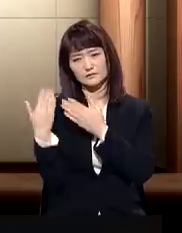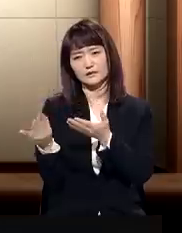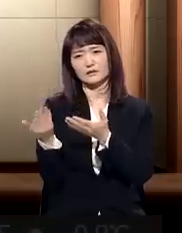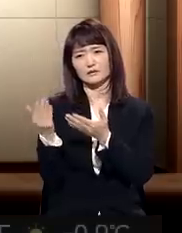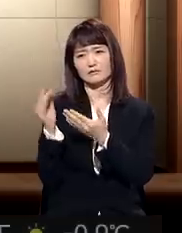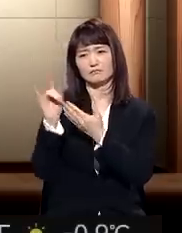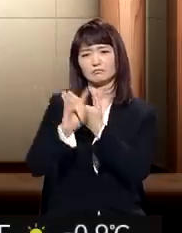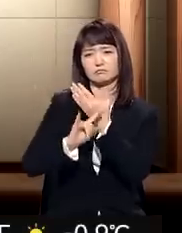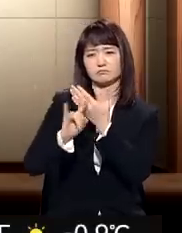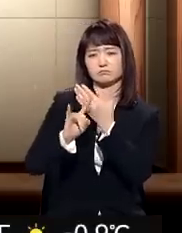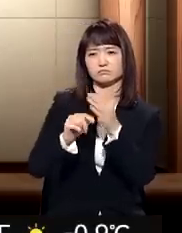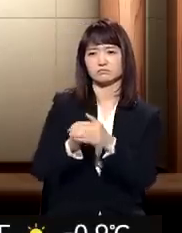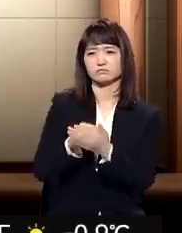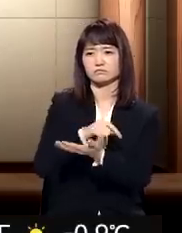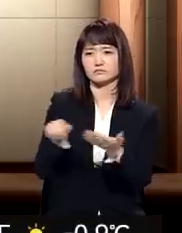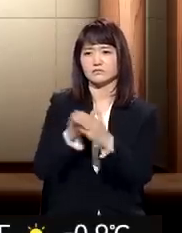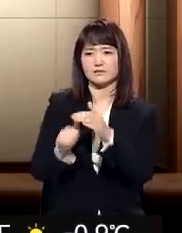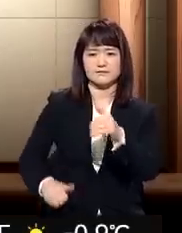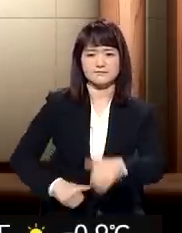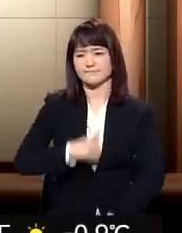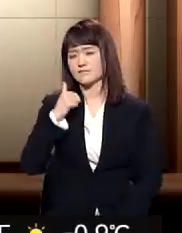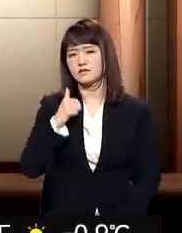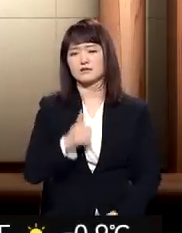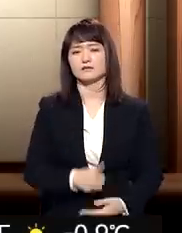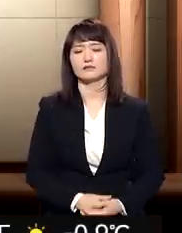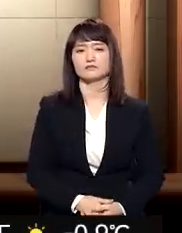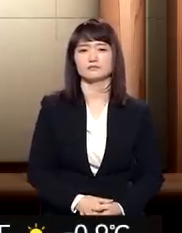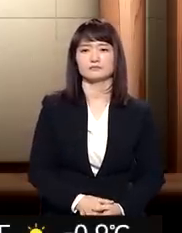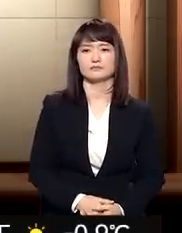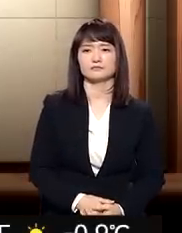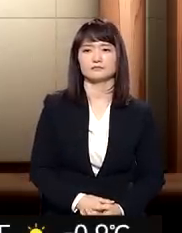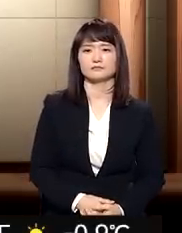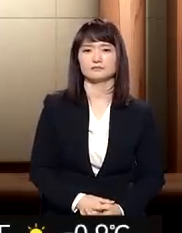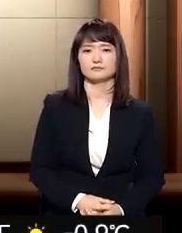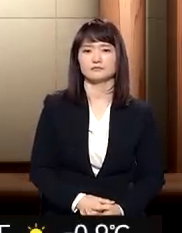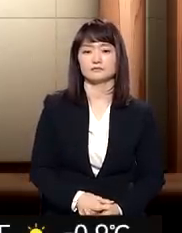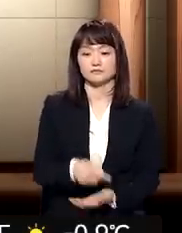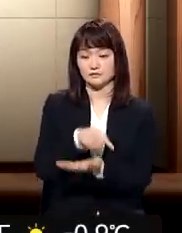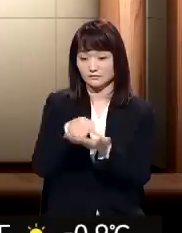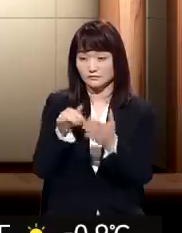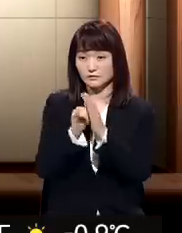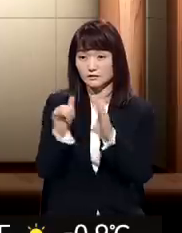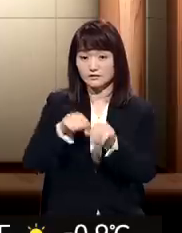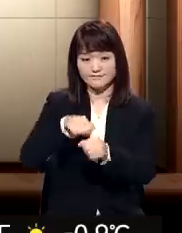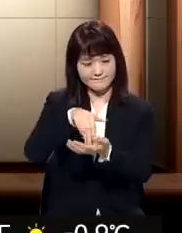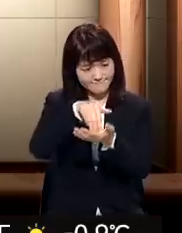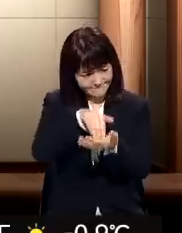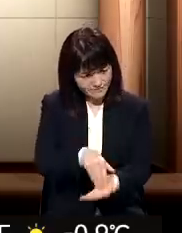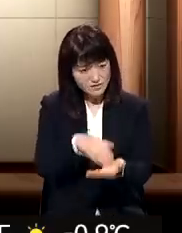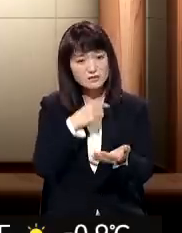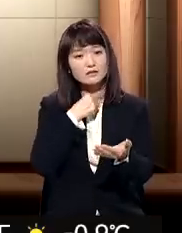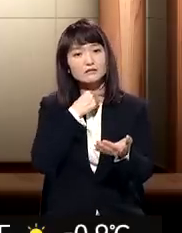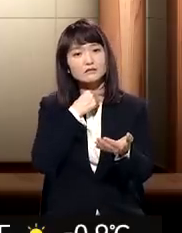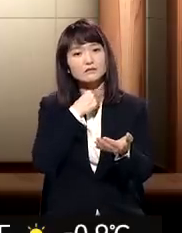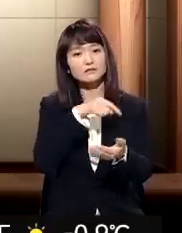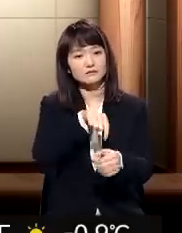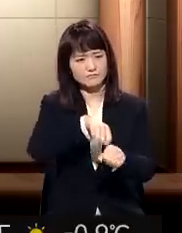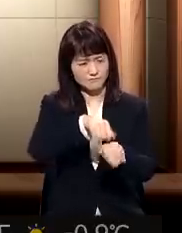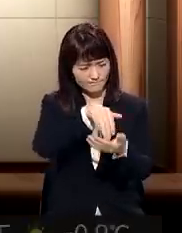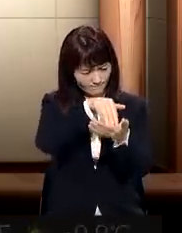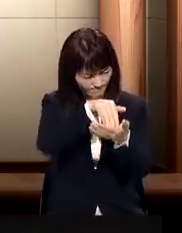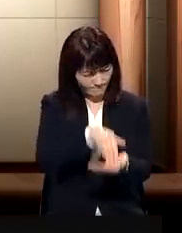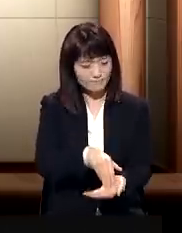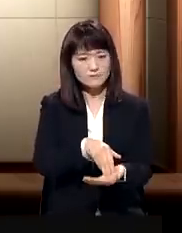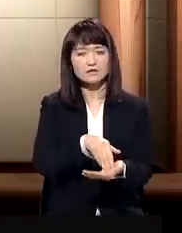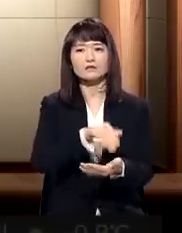계속 하고 있다 그래서 유족 분노가 더 크고 이런 경우라면 또 유가족들이 엄벌을 원하고 있기 때문에 엄하게